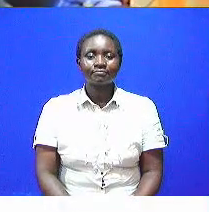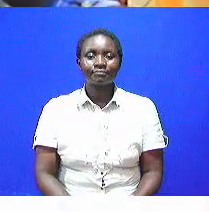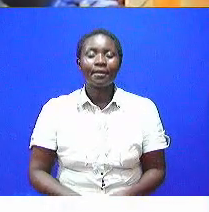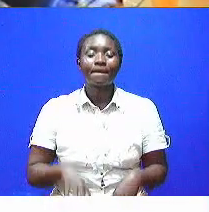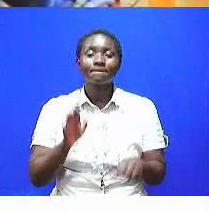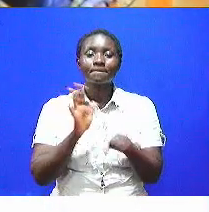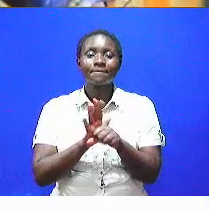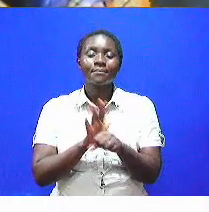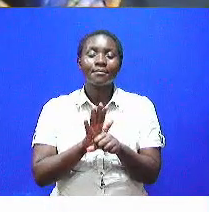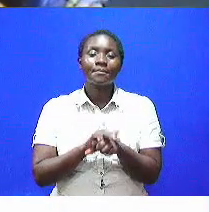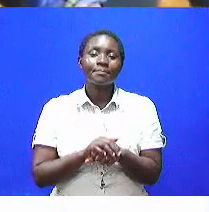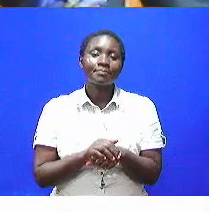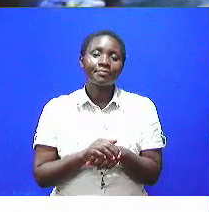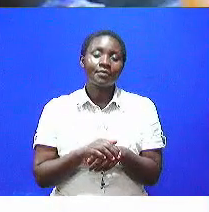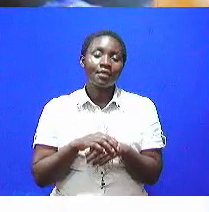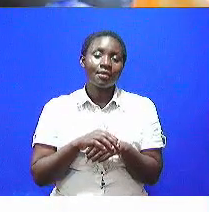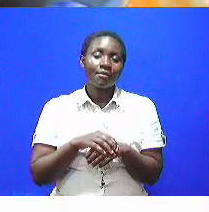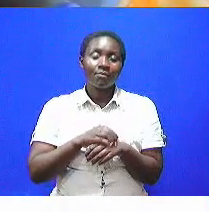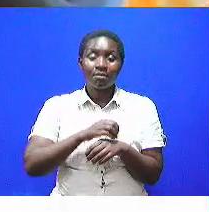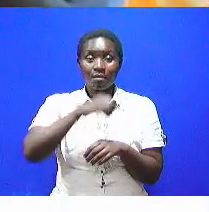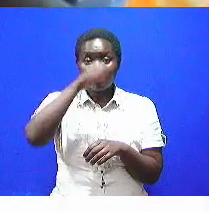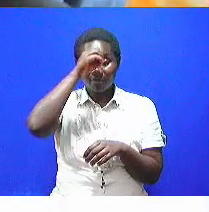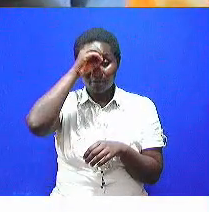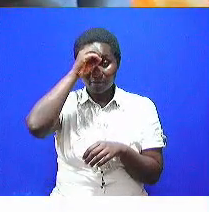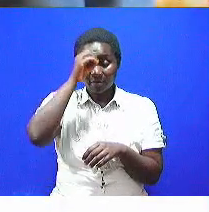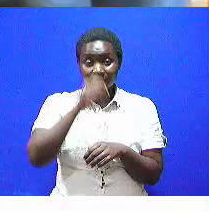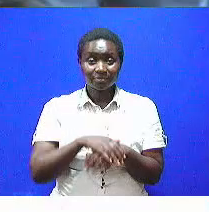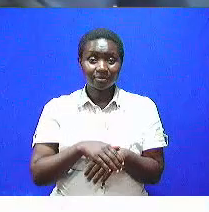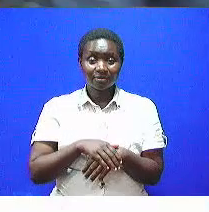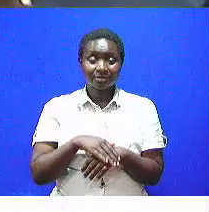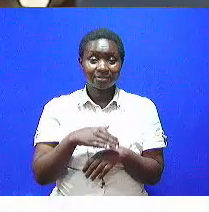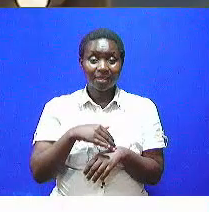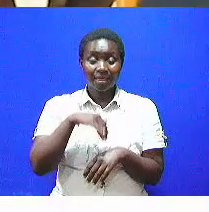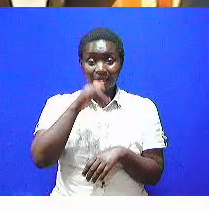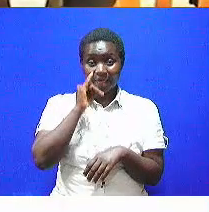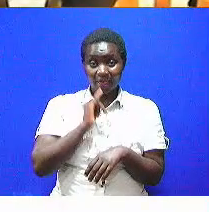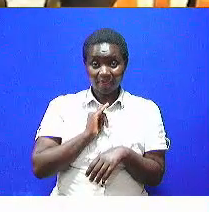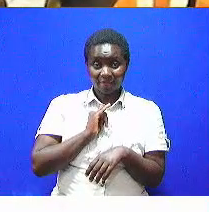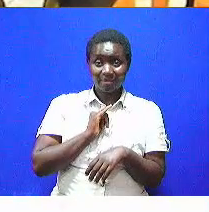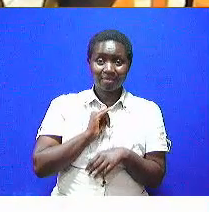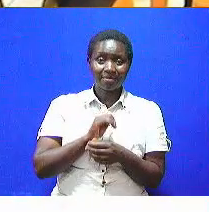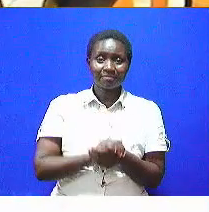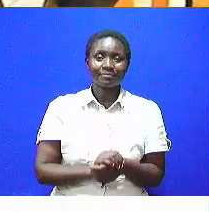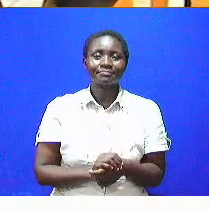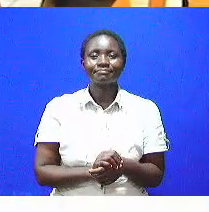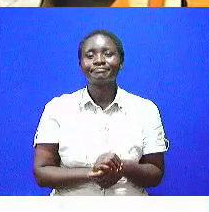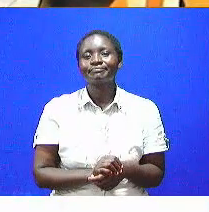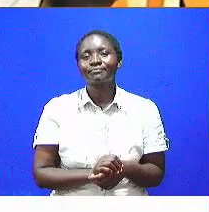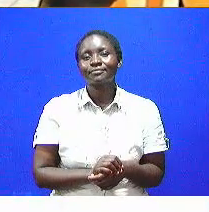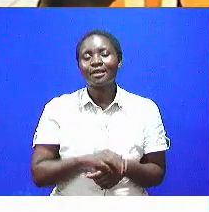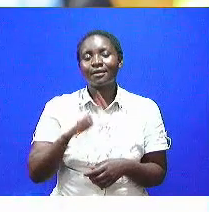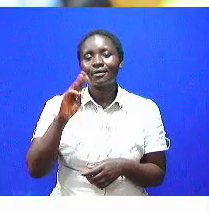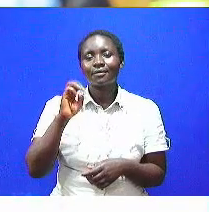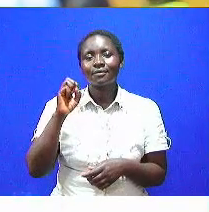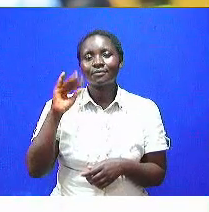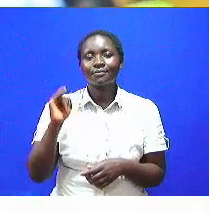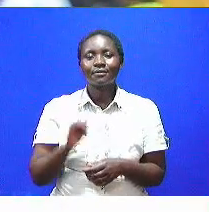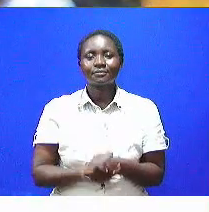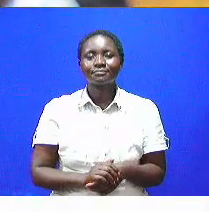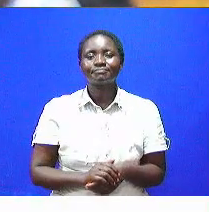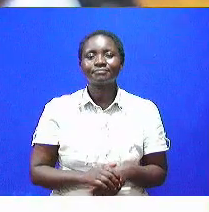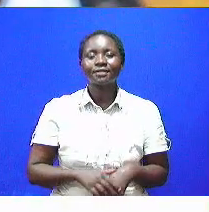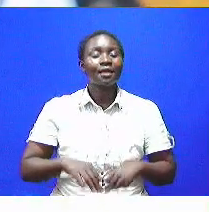of this opinion say aye. Aye. May as many as of the contrary opinion say nay. I'm very